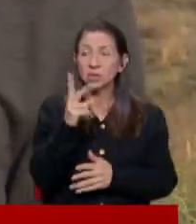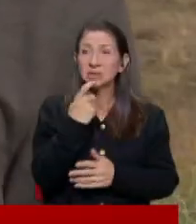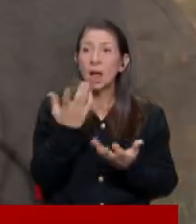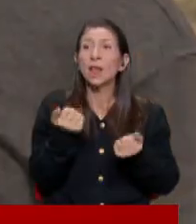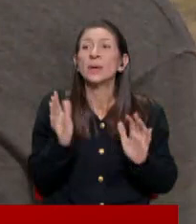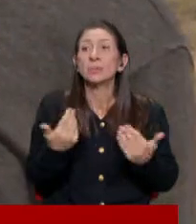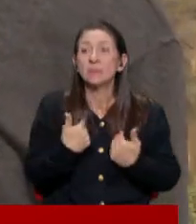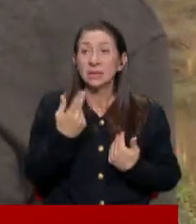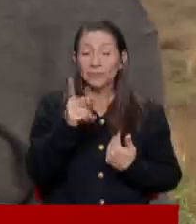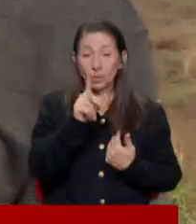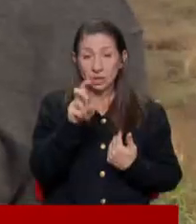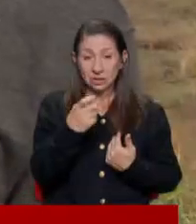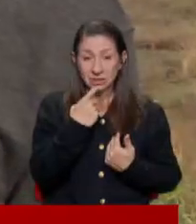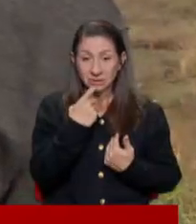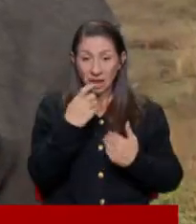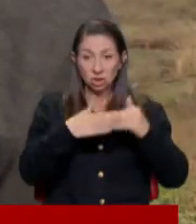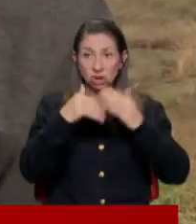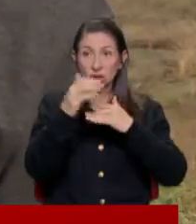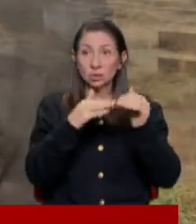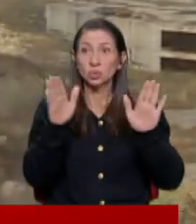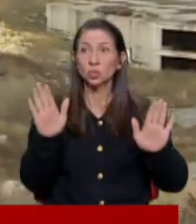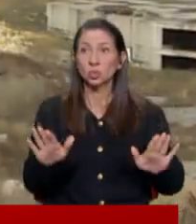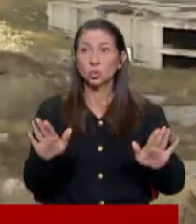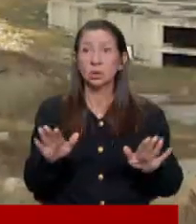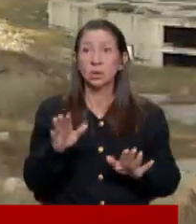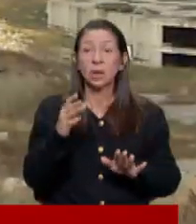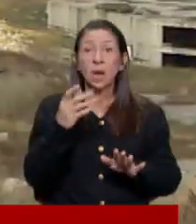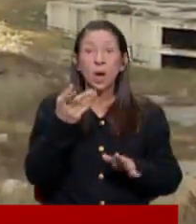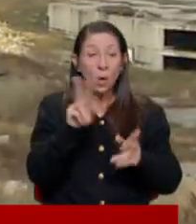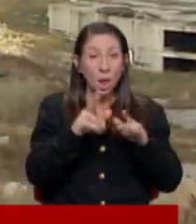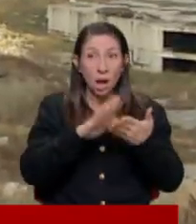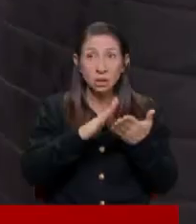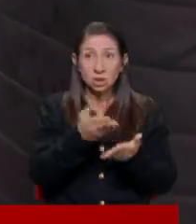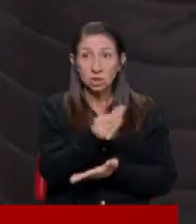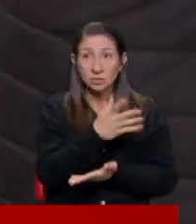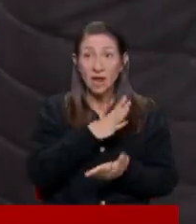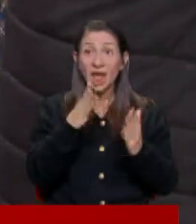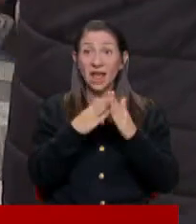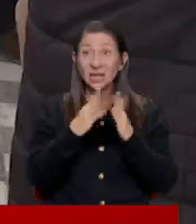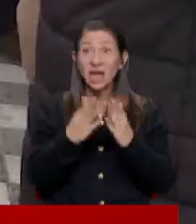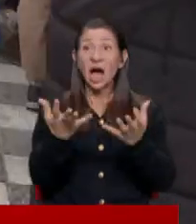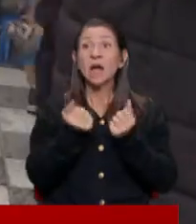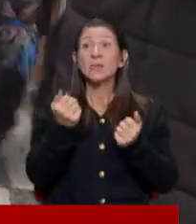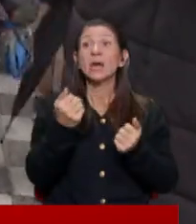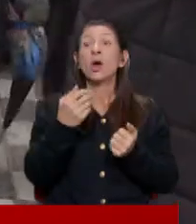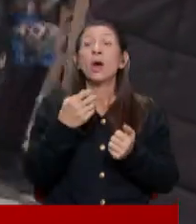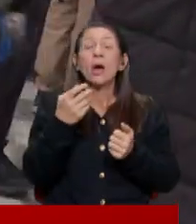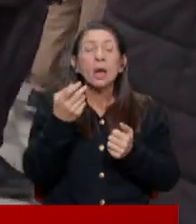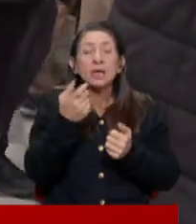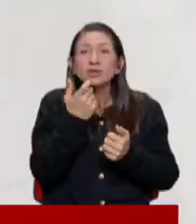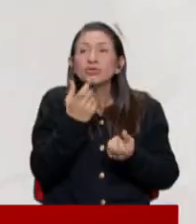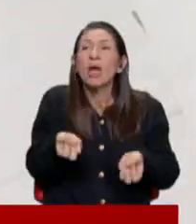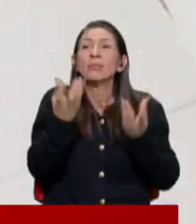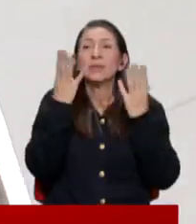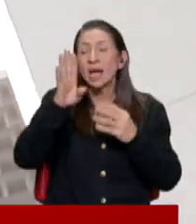senedir alamadım. 2018 yılında inşaat tamamen durduruldu. Ömrü yetmeyen arkadaşlarımız da var. Evlerini teslim almaya ömürleri